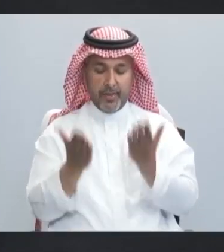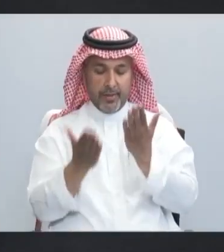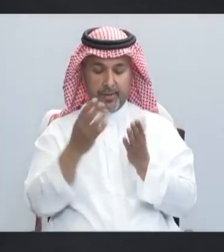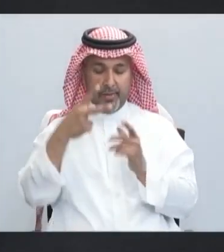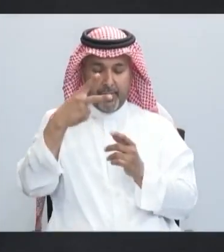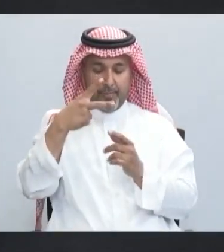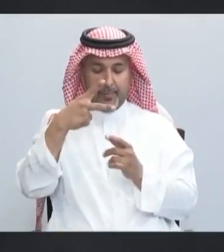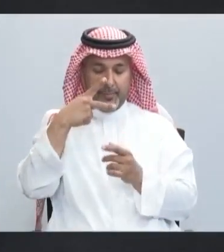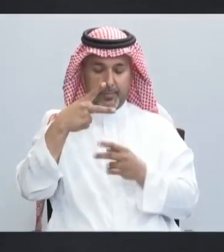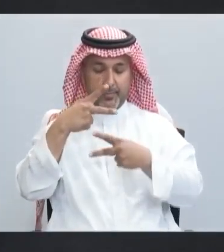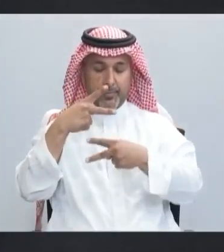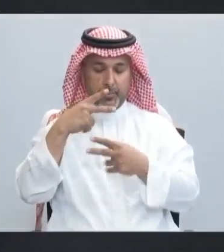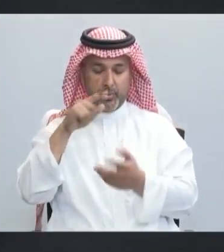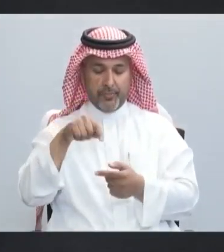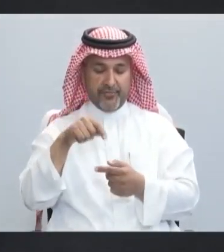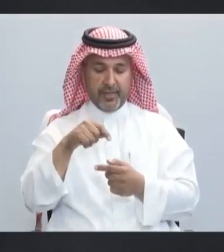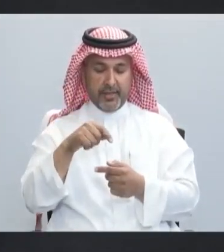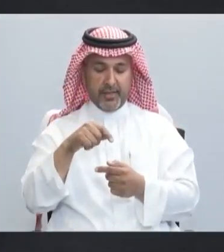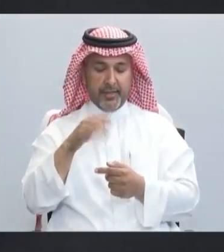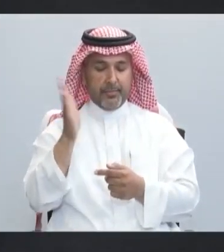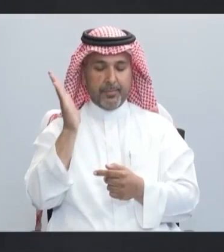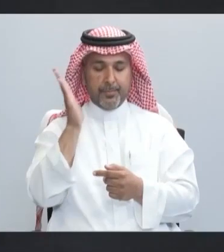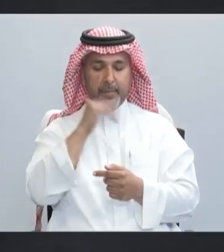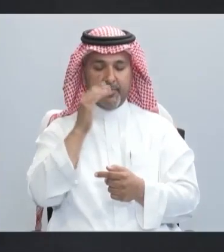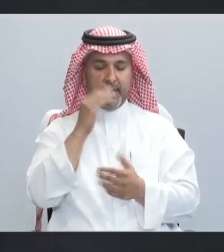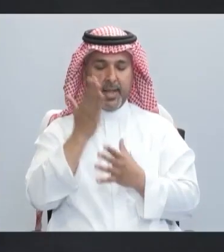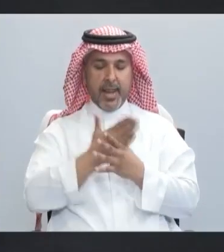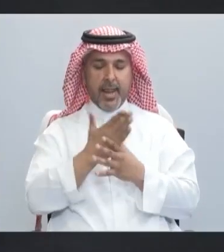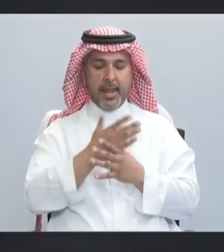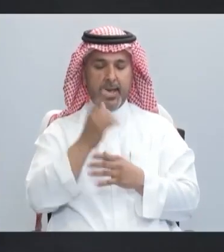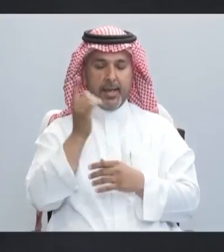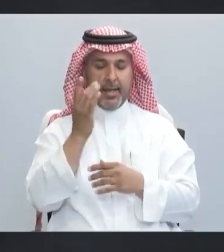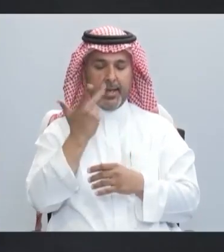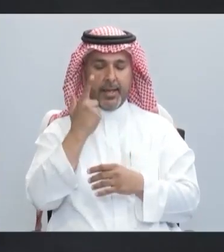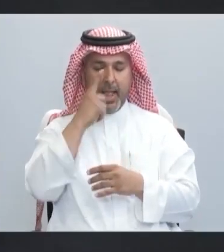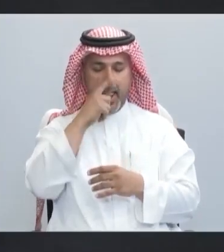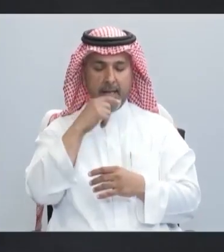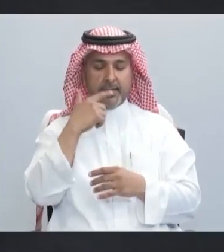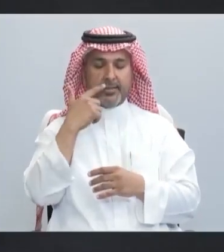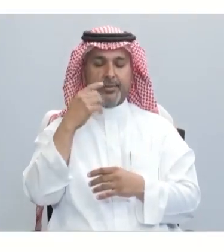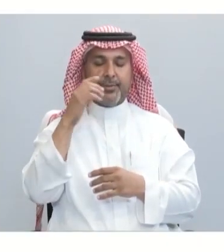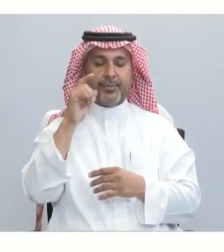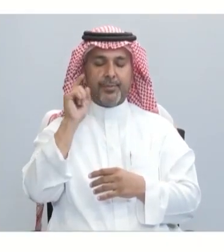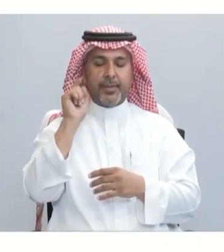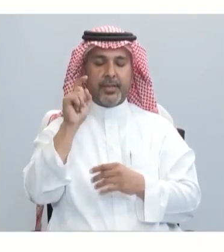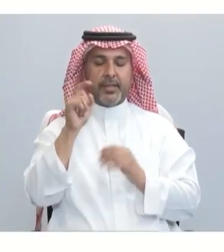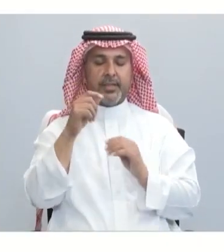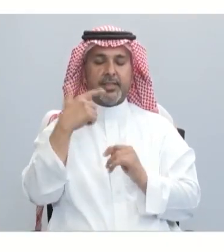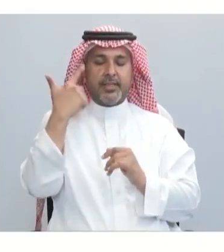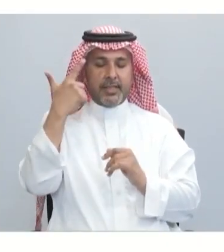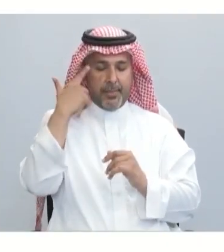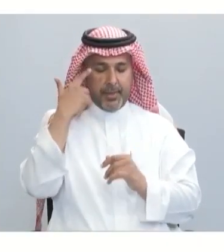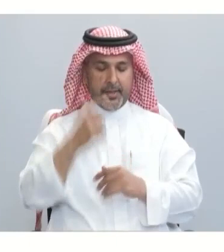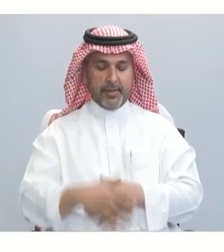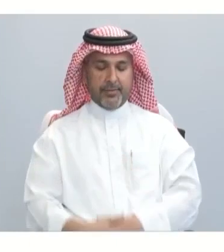هل الجذر يقبلها لكن بشكل عام هل تحقق المتباينه هل تجعل الطرف الايسر اصغر من خم نشوف طبعا عندنا